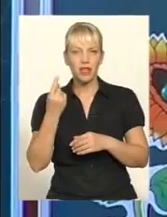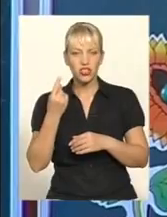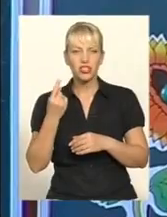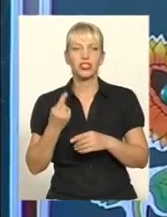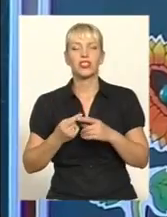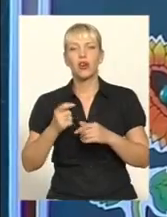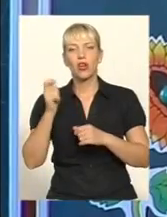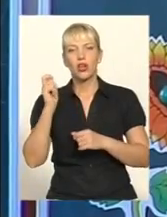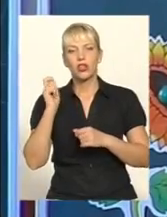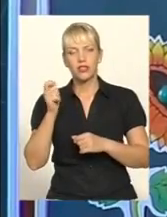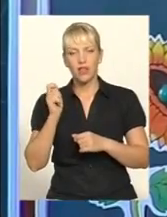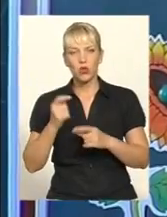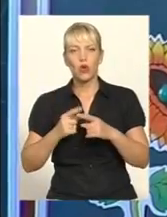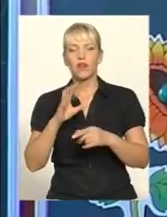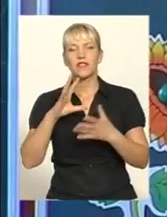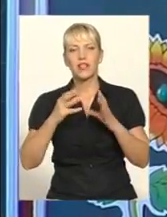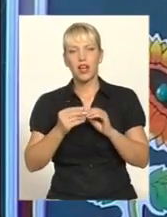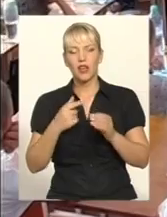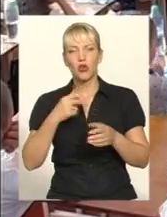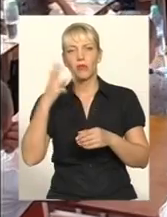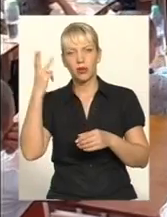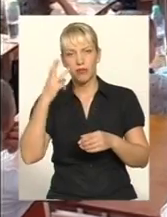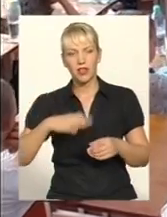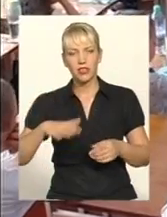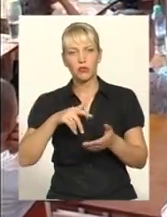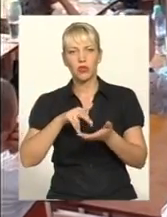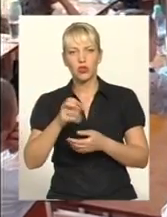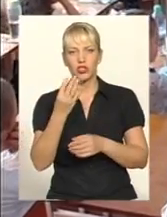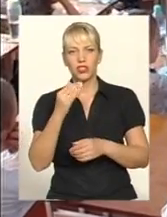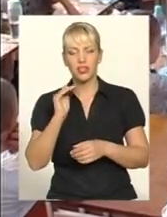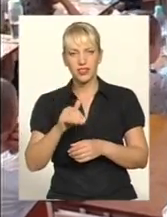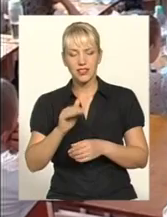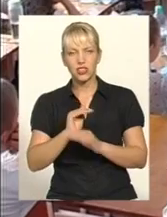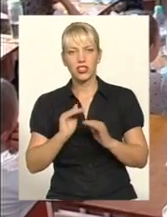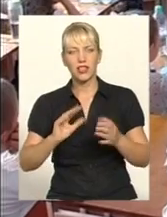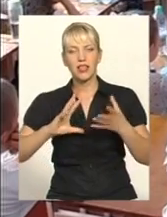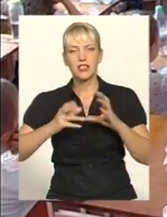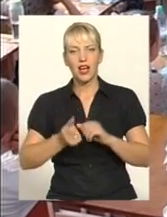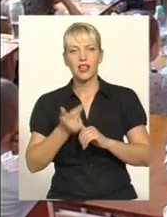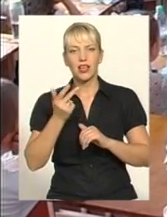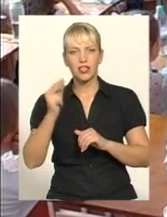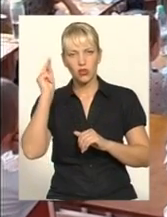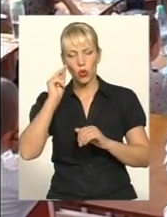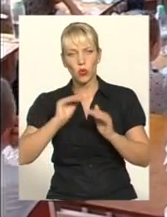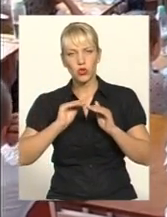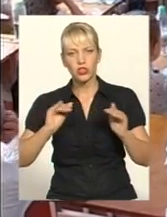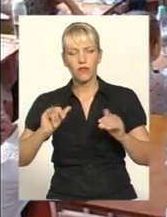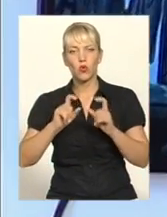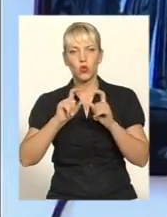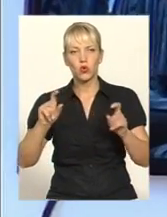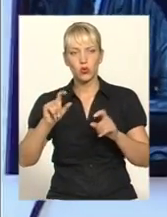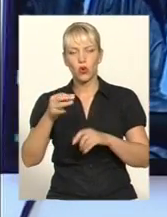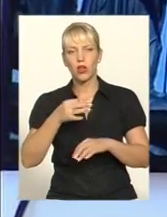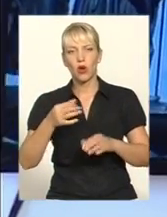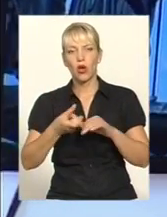року на Хмельниччині вперше до школи пішло майже 14 тисяч дітей. Загальна ж кількість учнів у школах області –